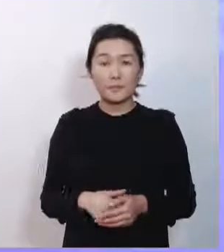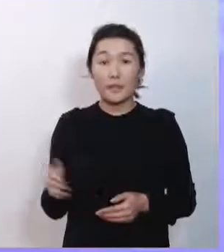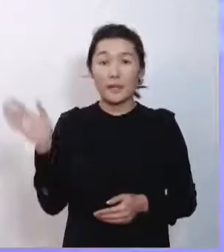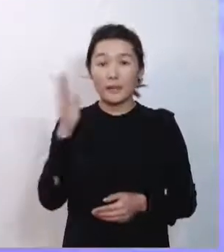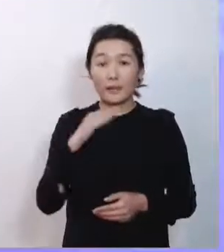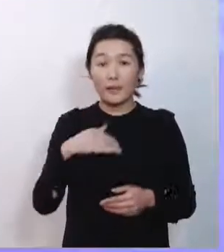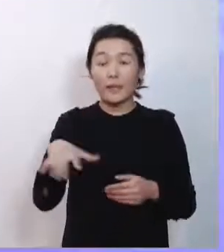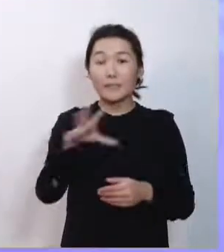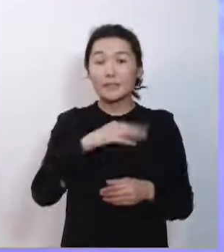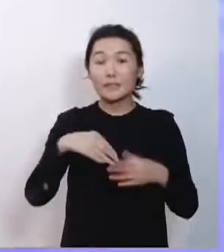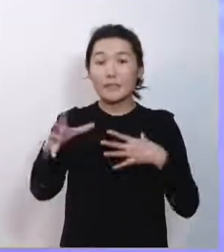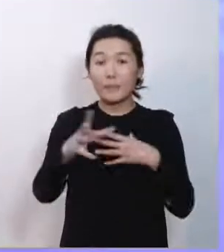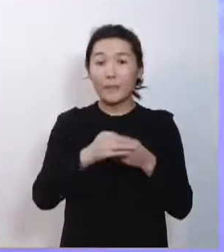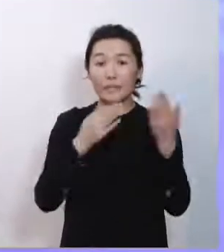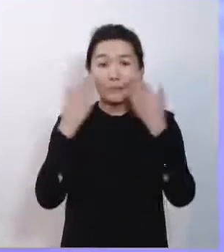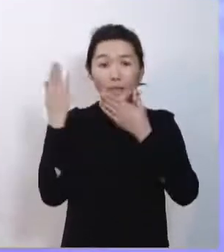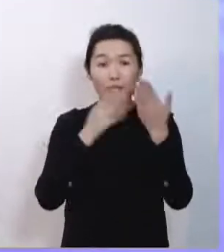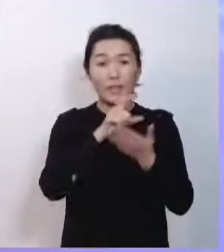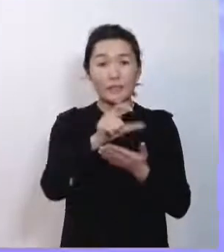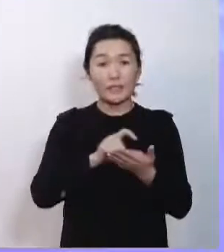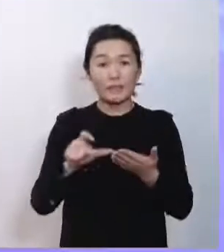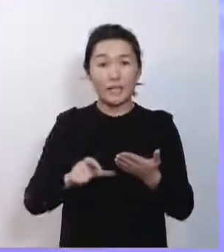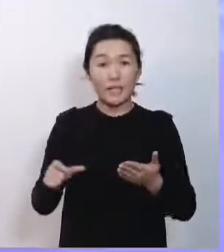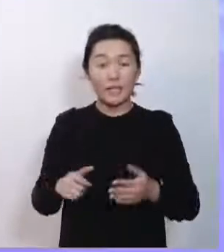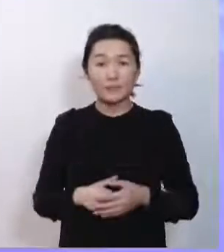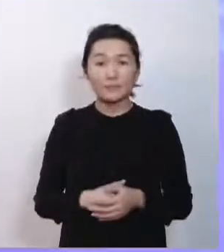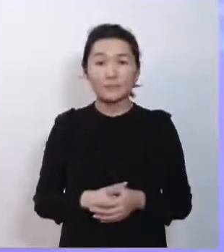Давайте все вместе прочитаем стихотворение.